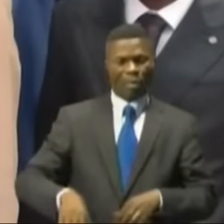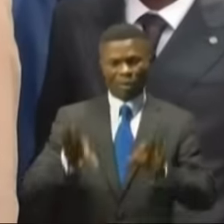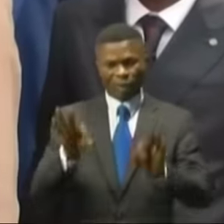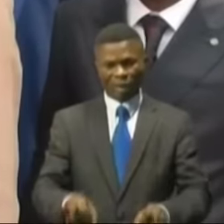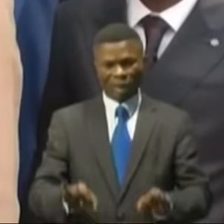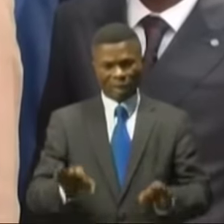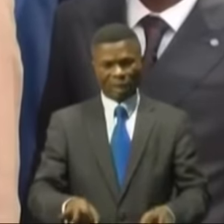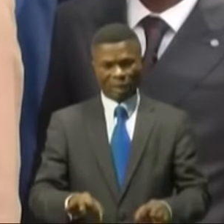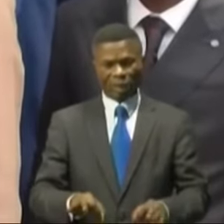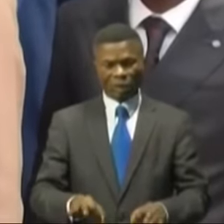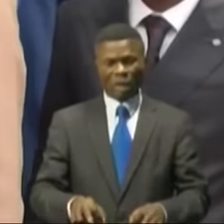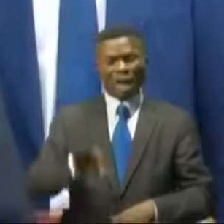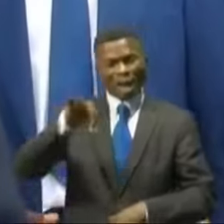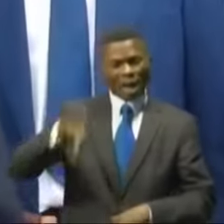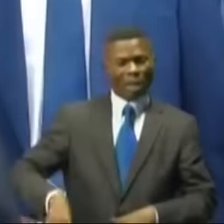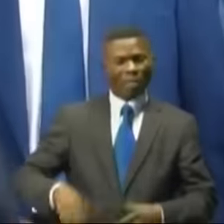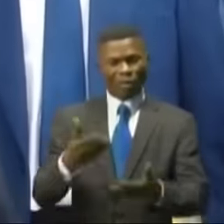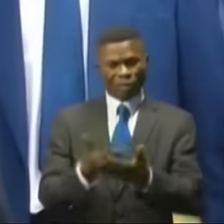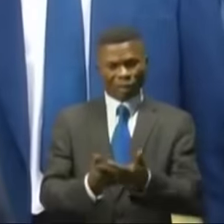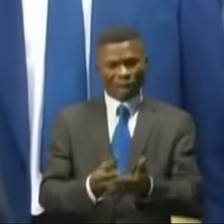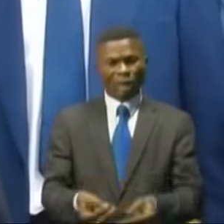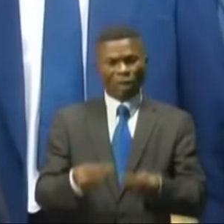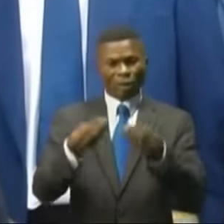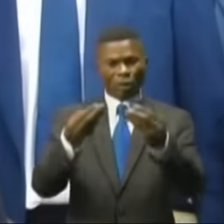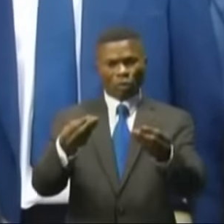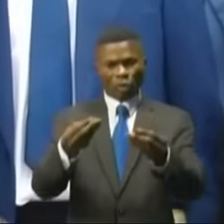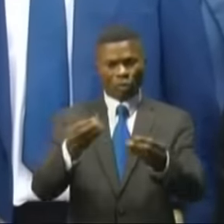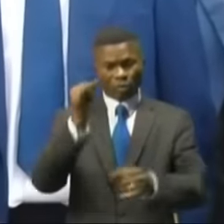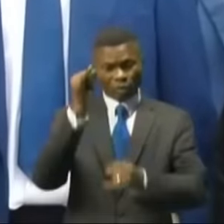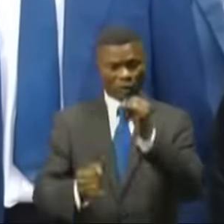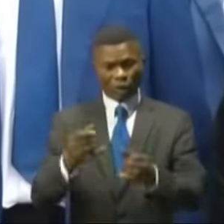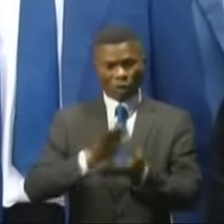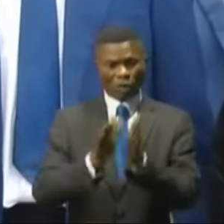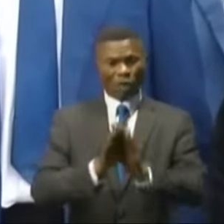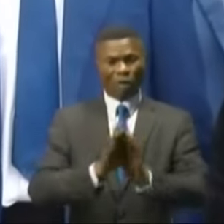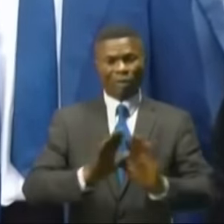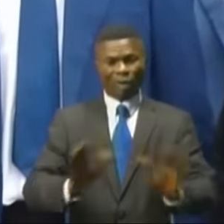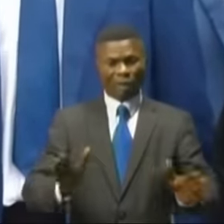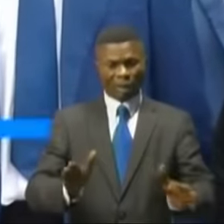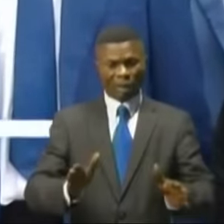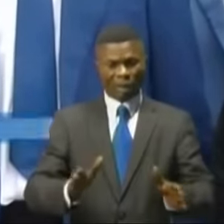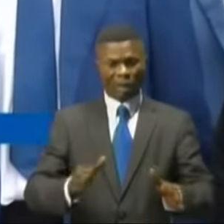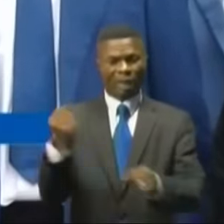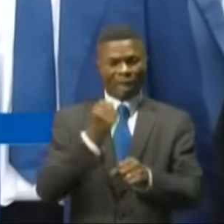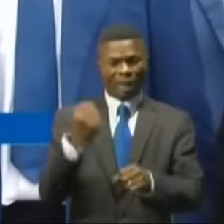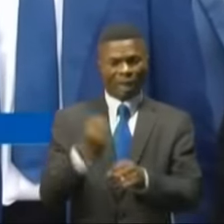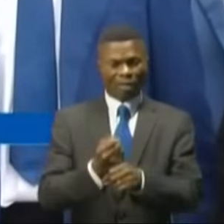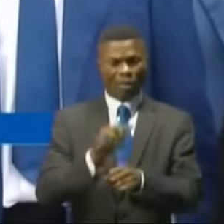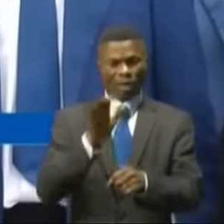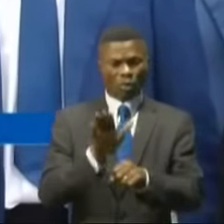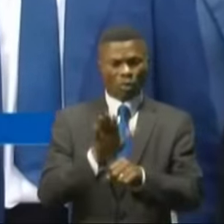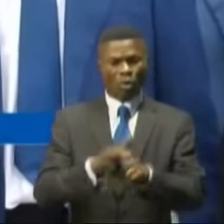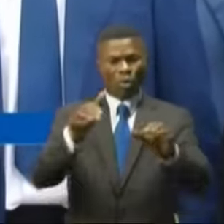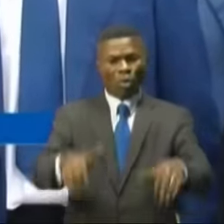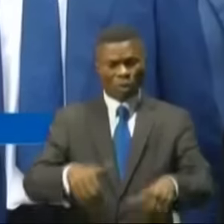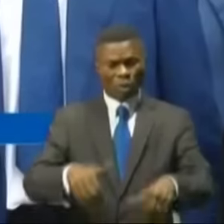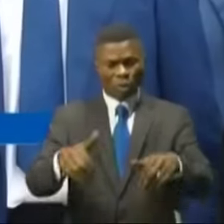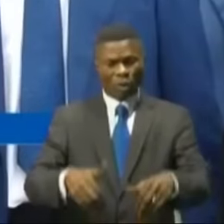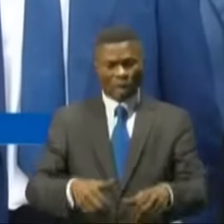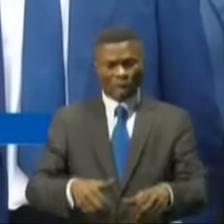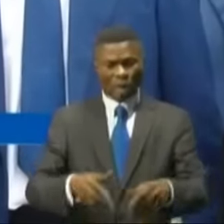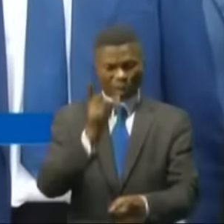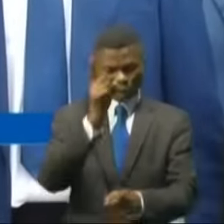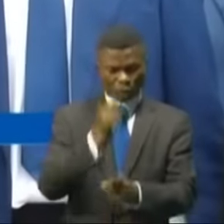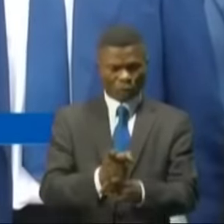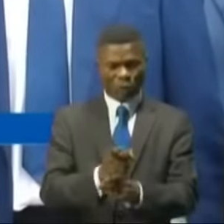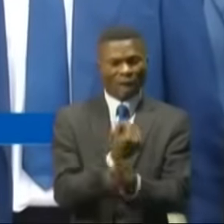Cette revanche n'est possible que si l'on arrive à mettre le professionnel de l'agriculture à sa place